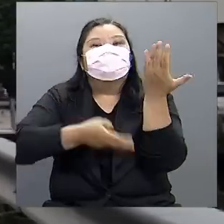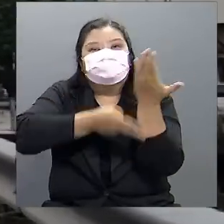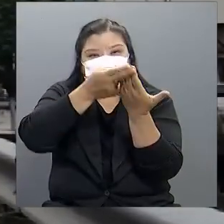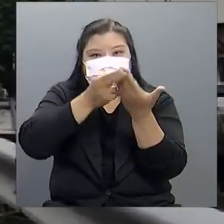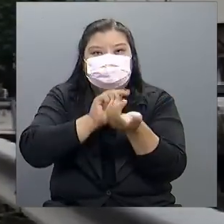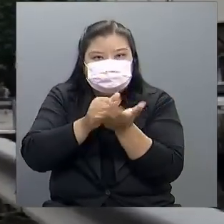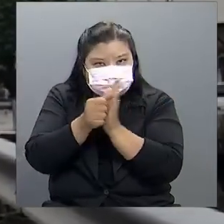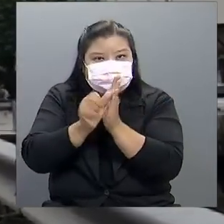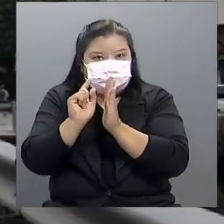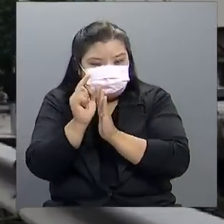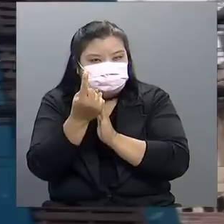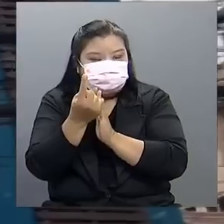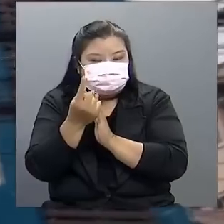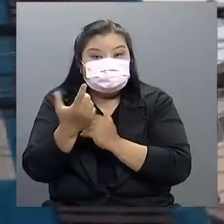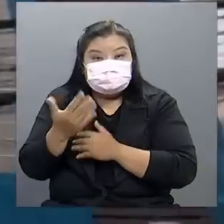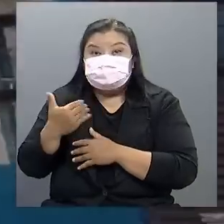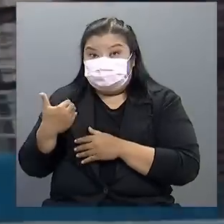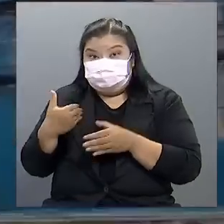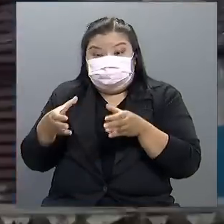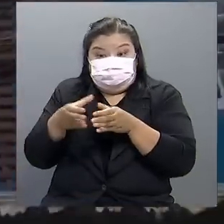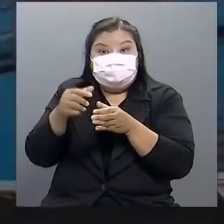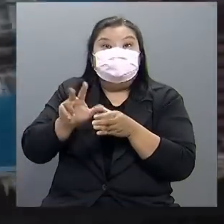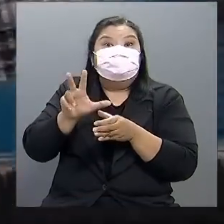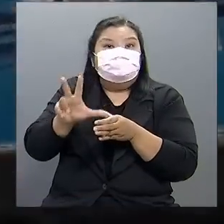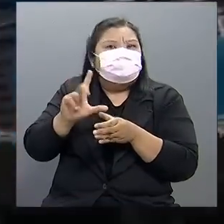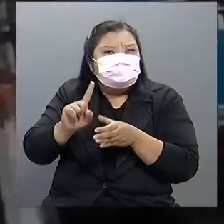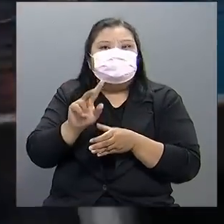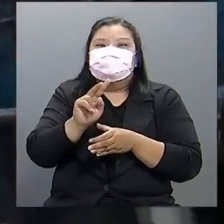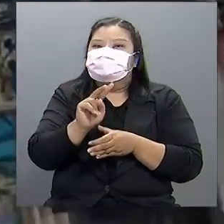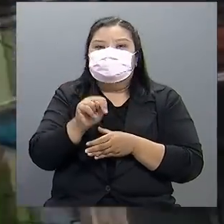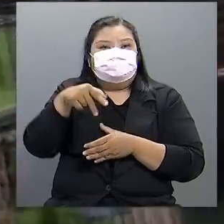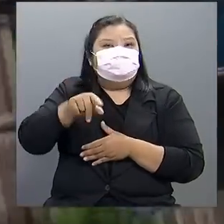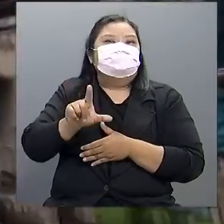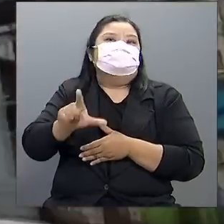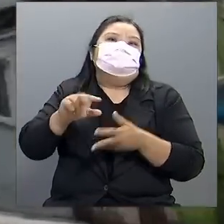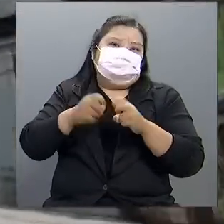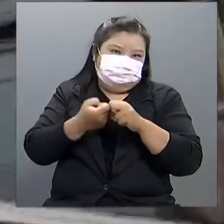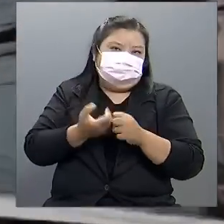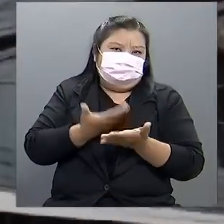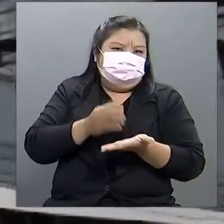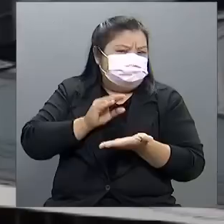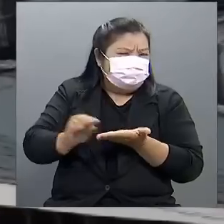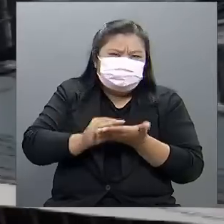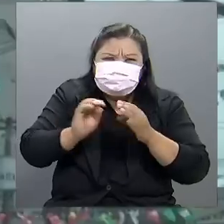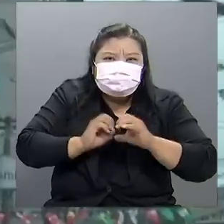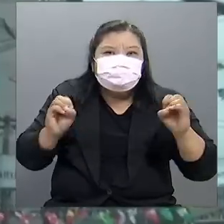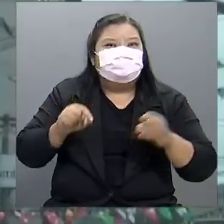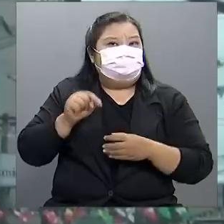ididididid